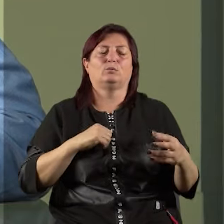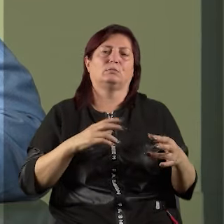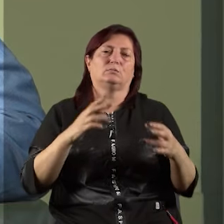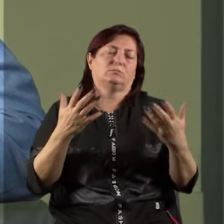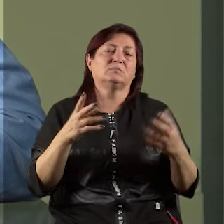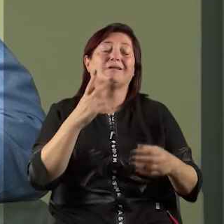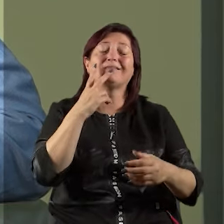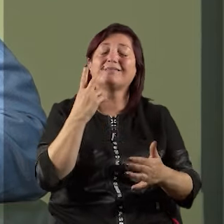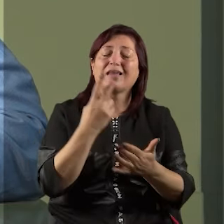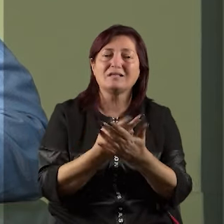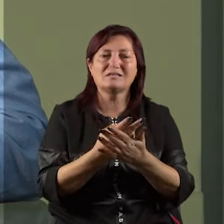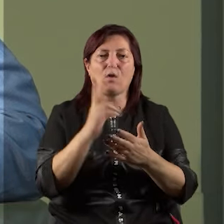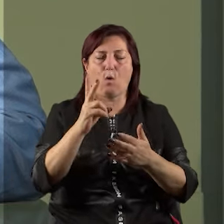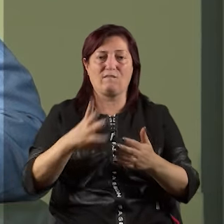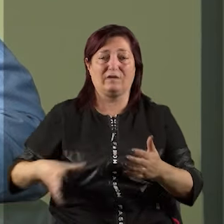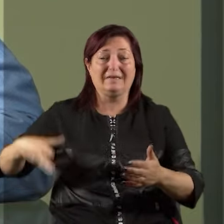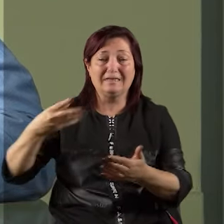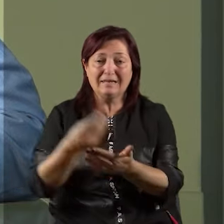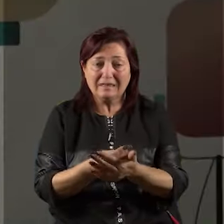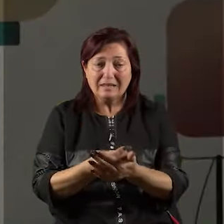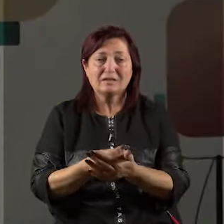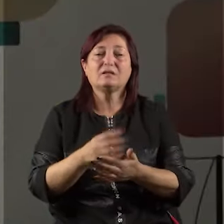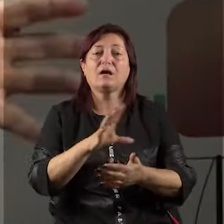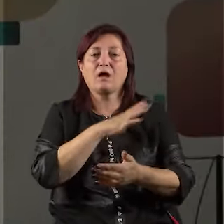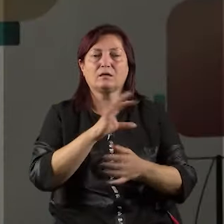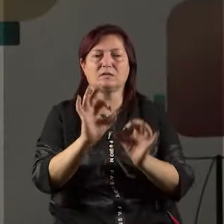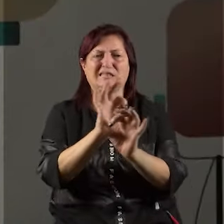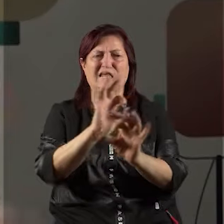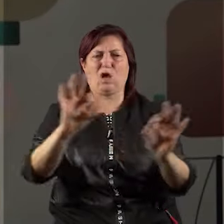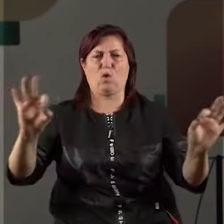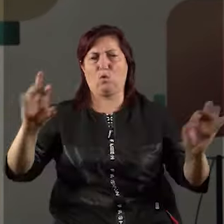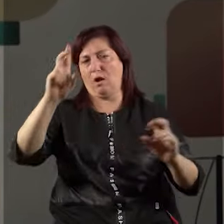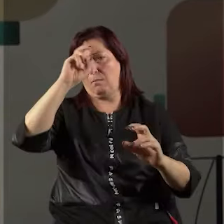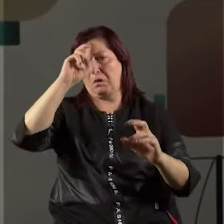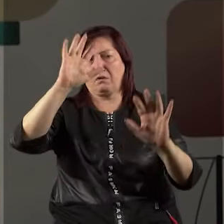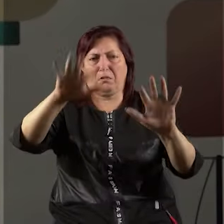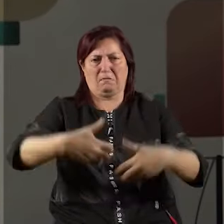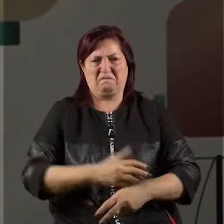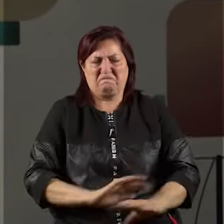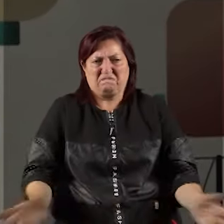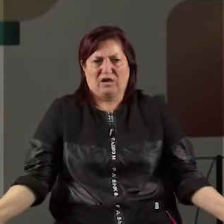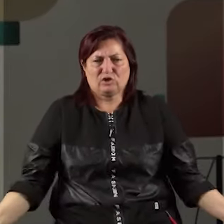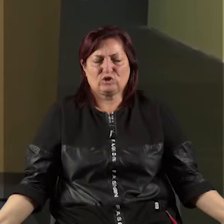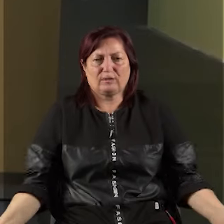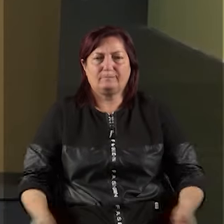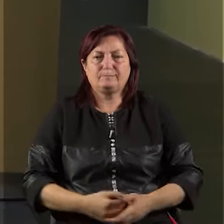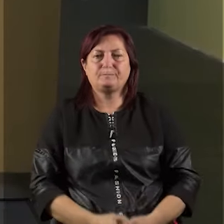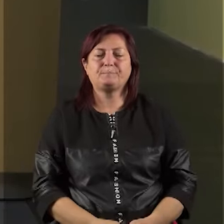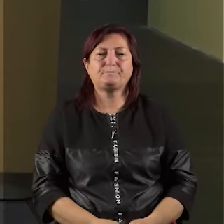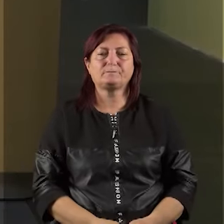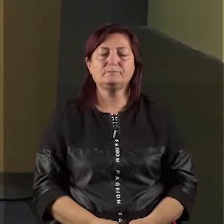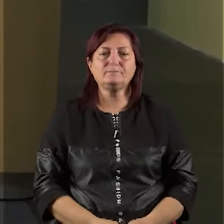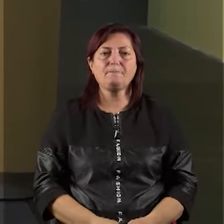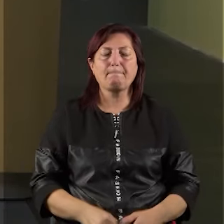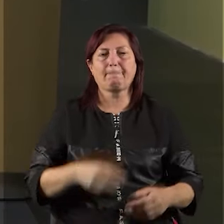որովհետեւ կտեսնեն, ով ներդրումի արել, բան է արել, զրոյանում է, պետականացում է, վերջ։ Լավ, հուսանք, որ ինչ որ մի խելամիտ